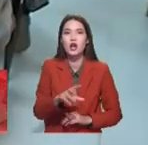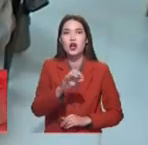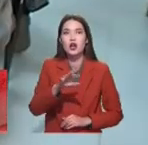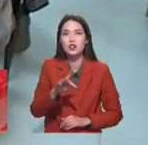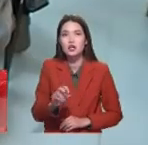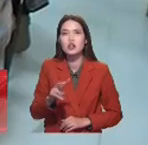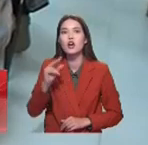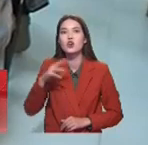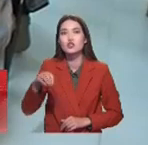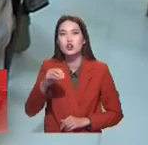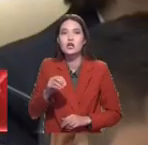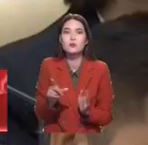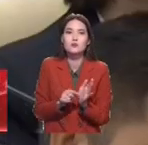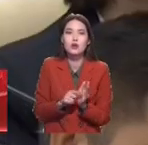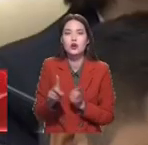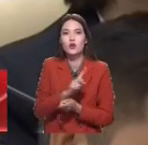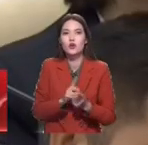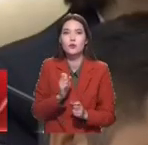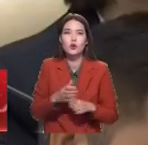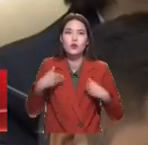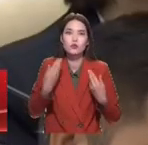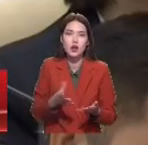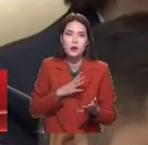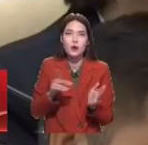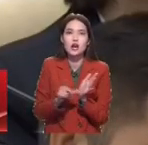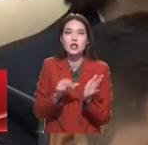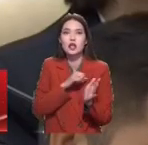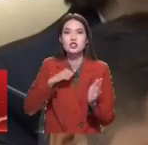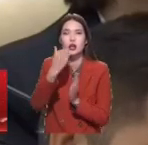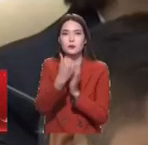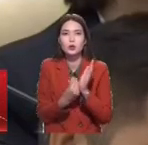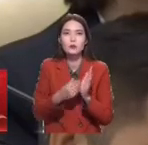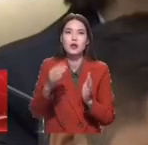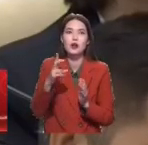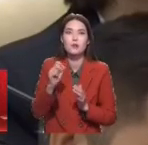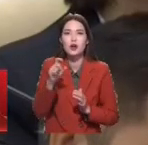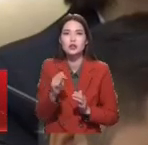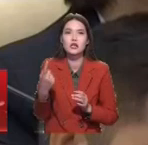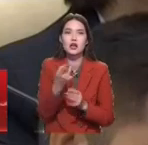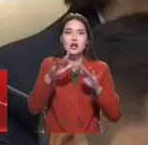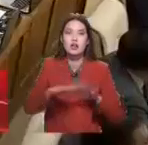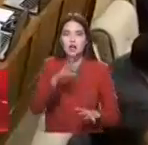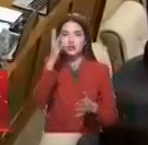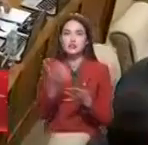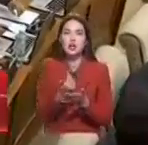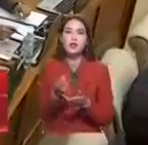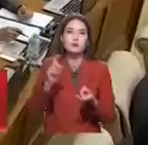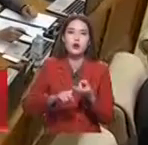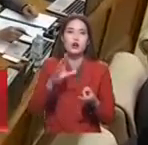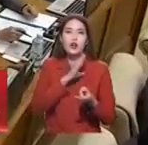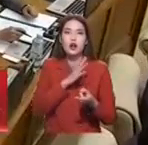зейнетақы реформасын жасауды ұсынды. Зейнетақының ең төменгі базалық мөлшерлемесін ең төменгі жалақы мөлшерімен теңестіру